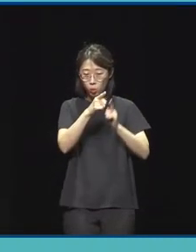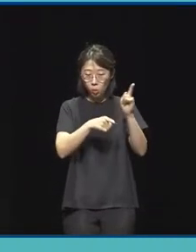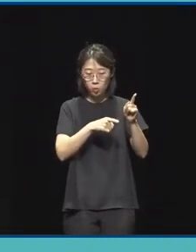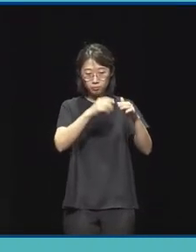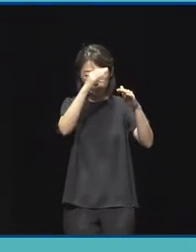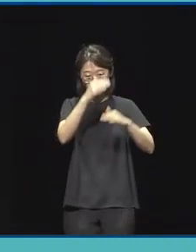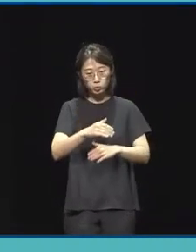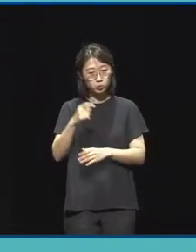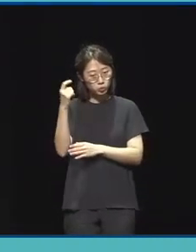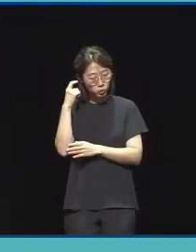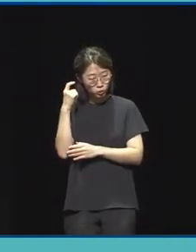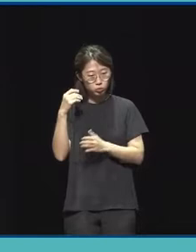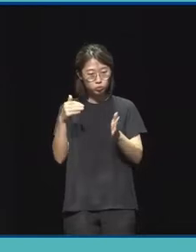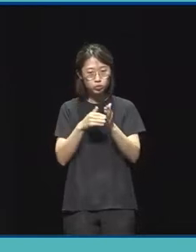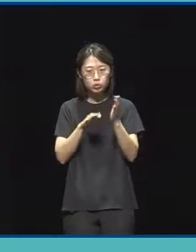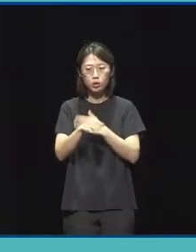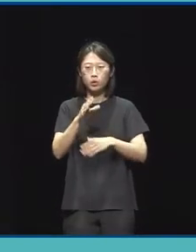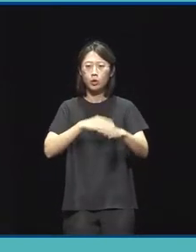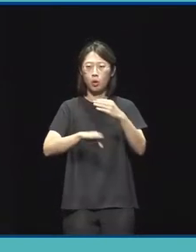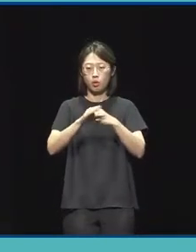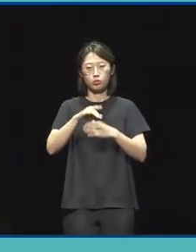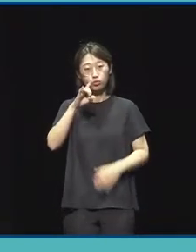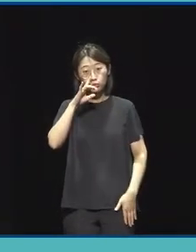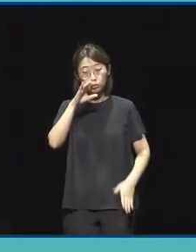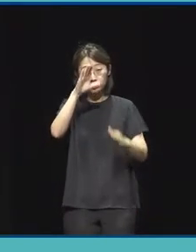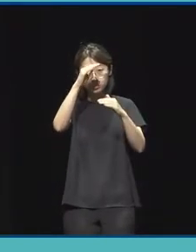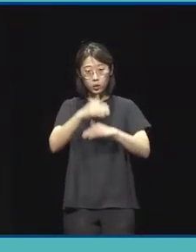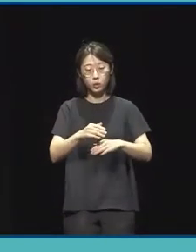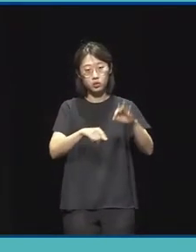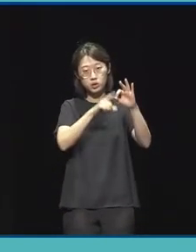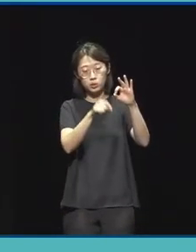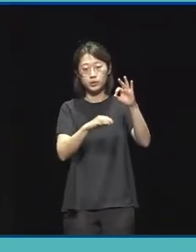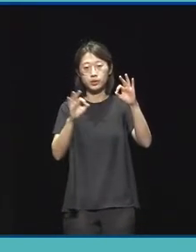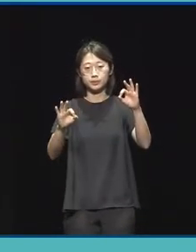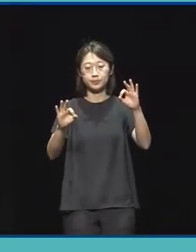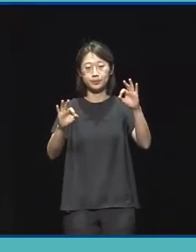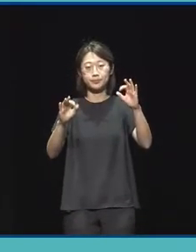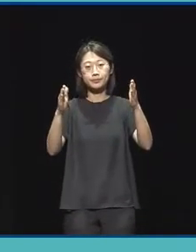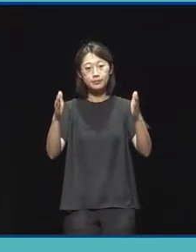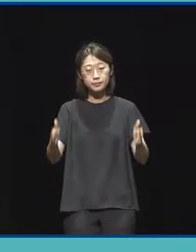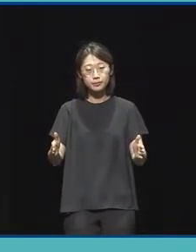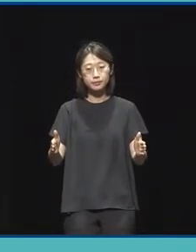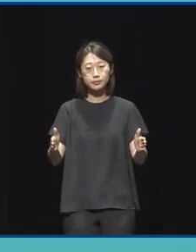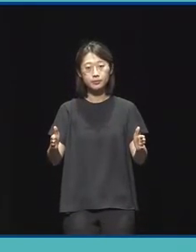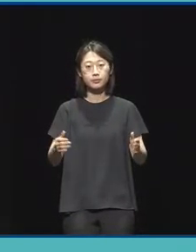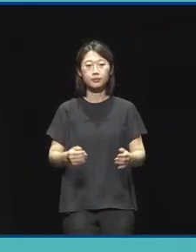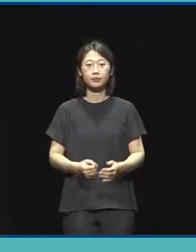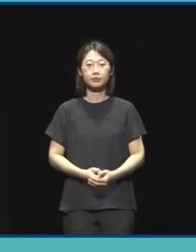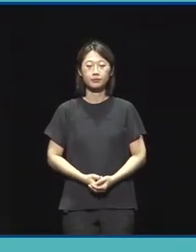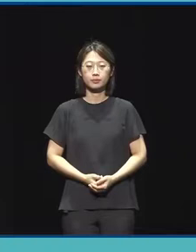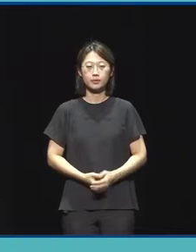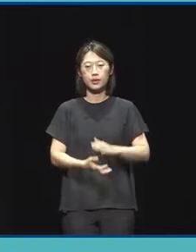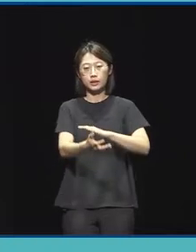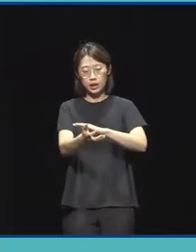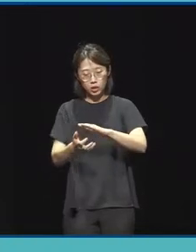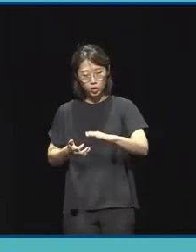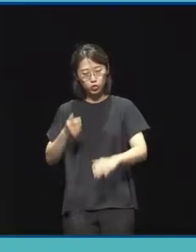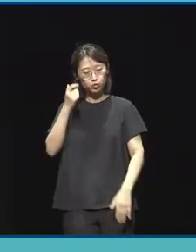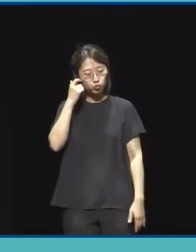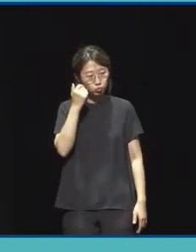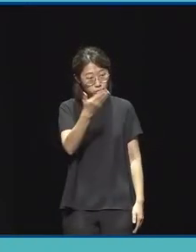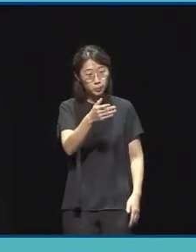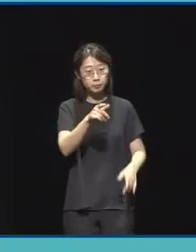더 궁금하신 사항은 10월 10일까지 10월 10일까지 사전 지리를